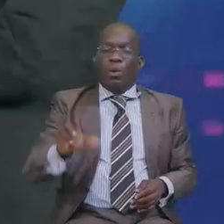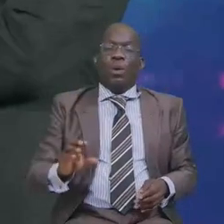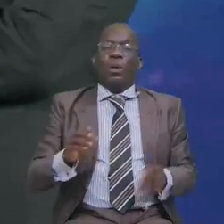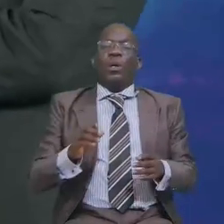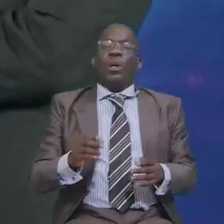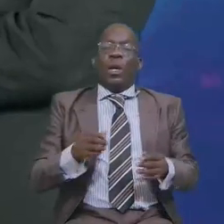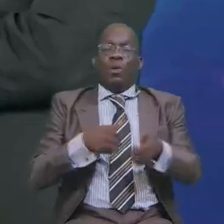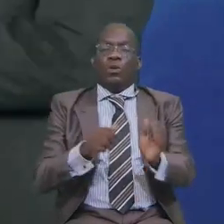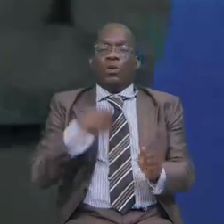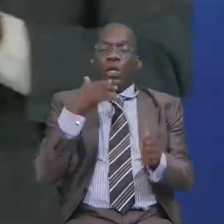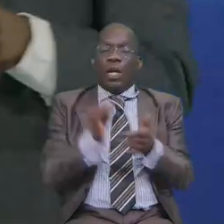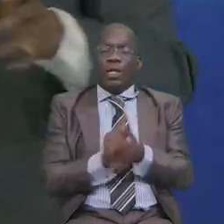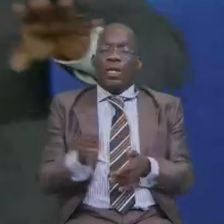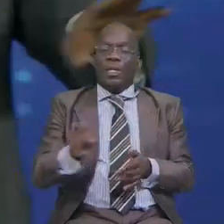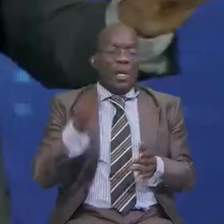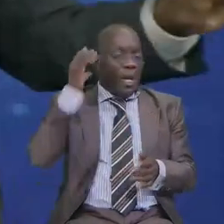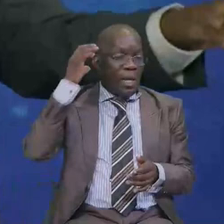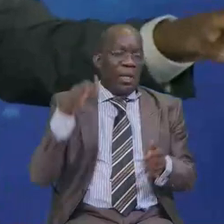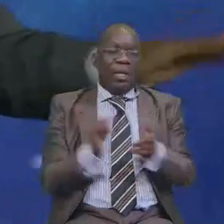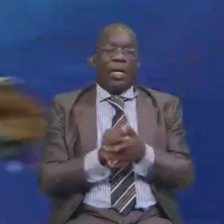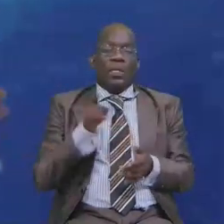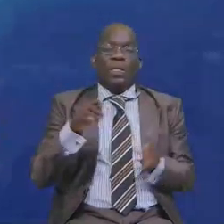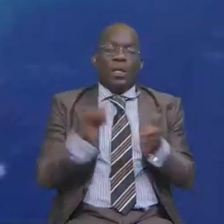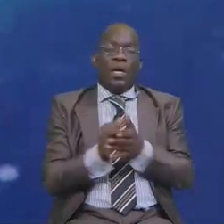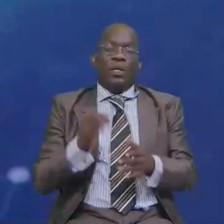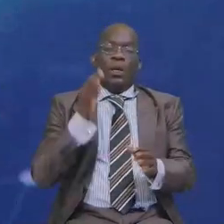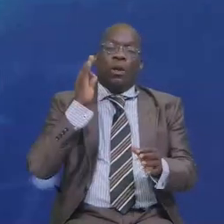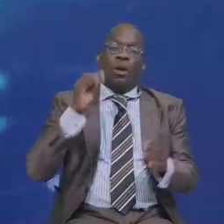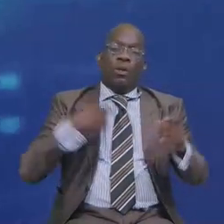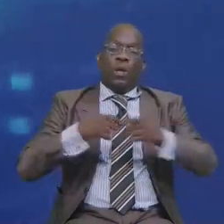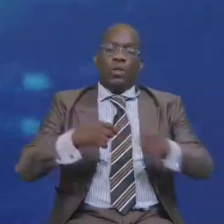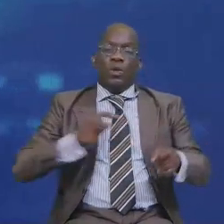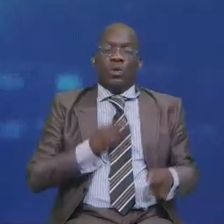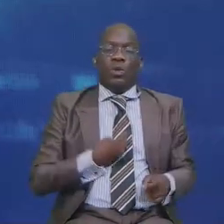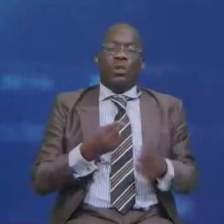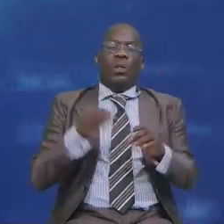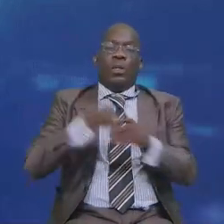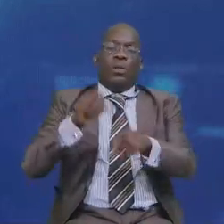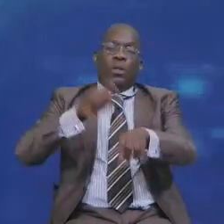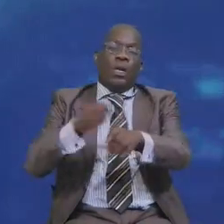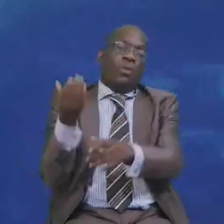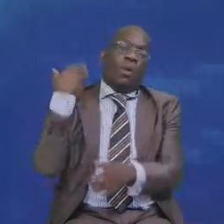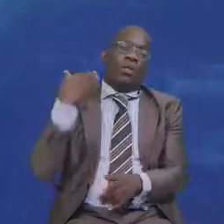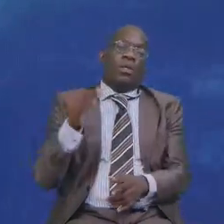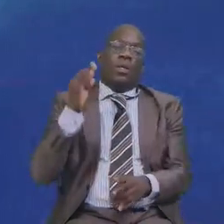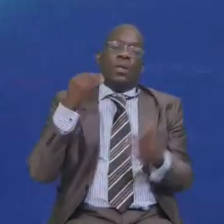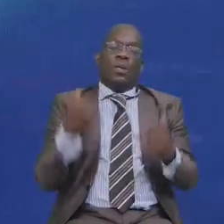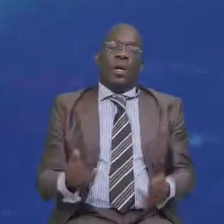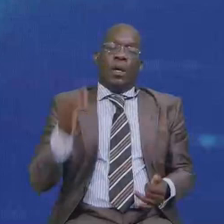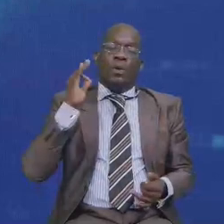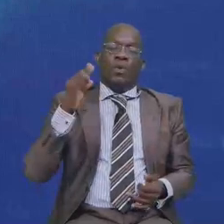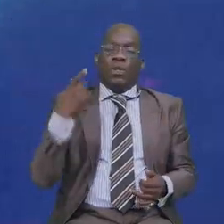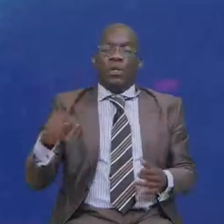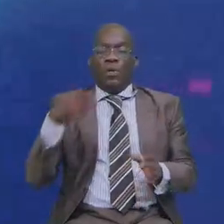que ceux qui nous persécutaient maintenant annoncent la foi